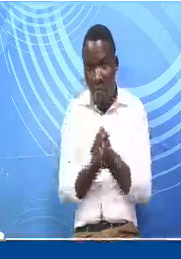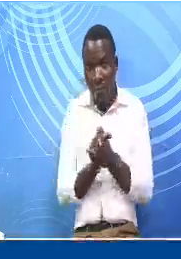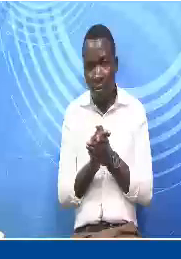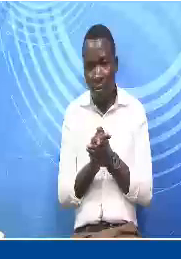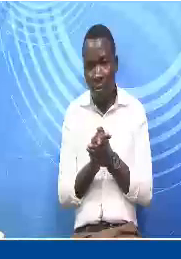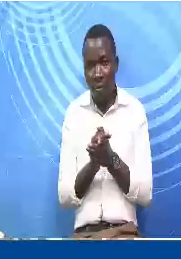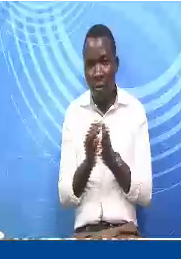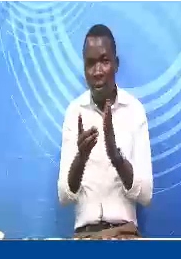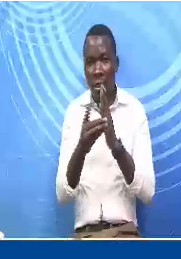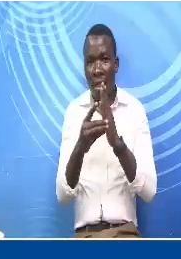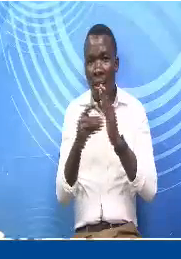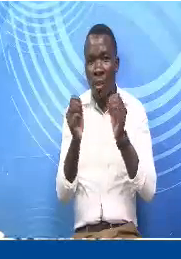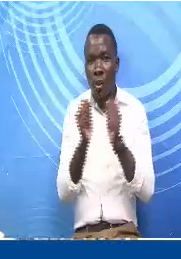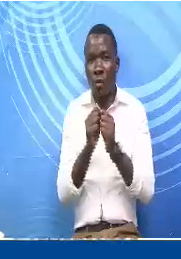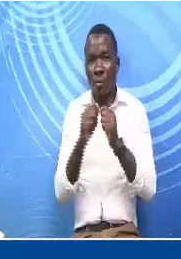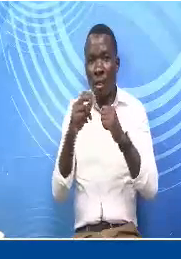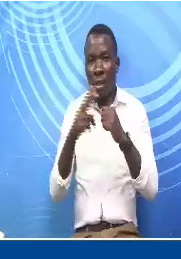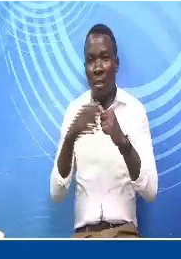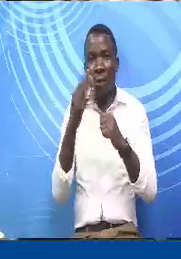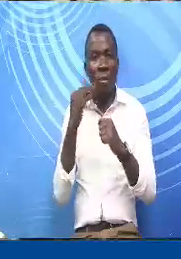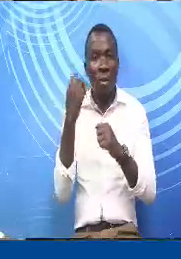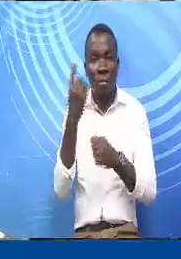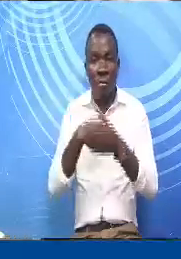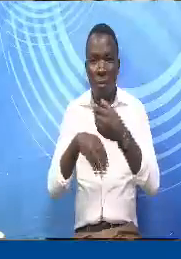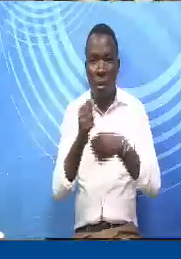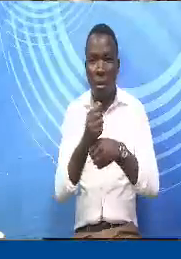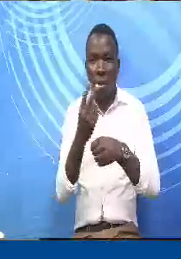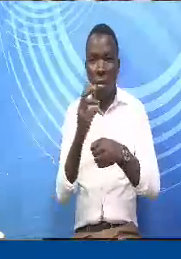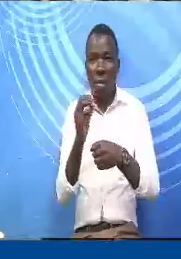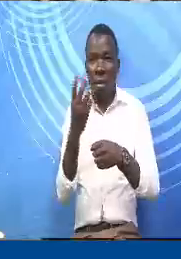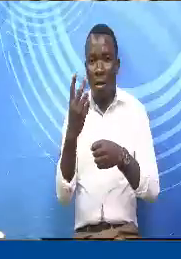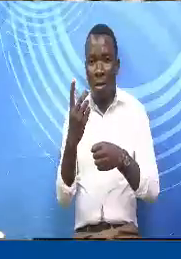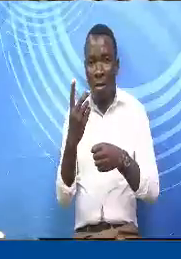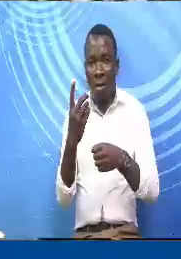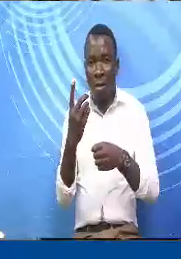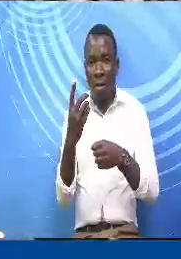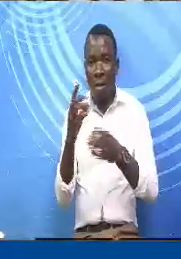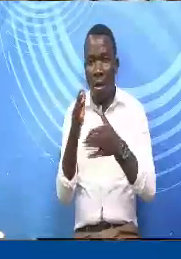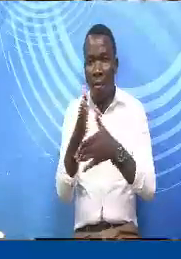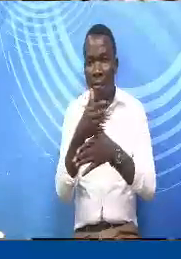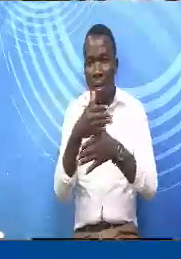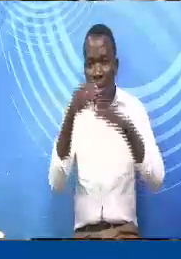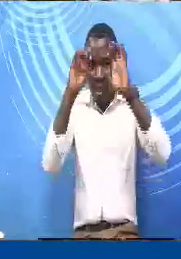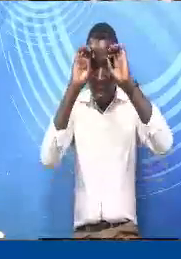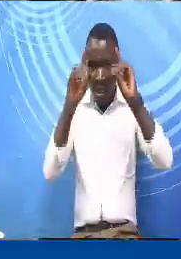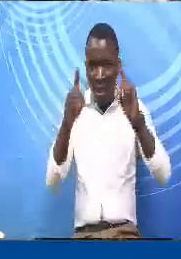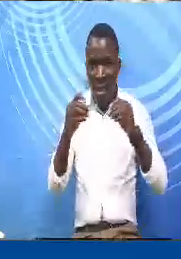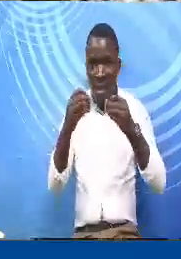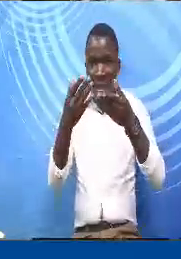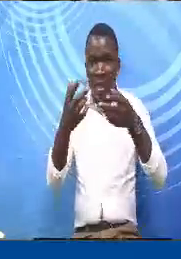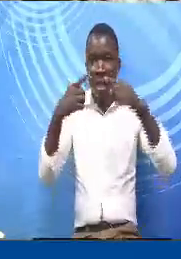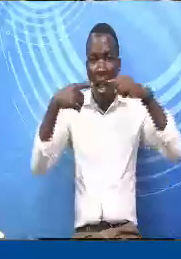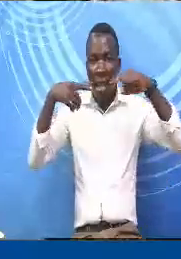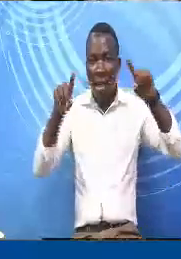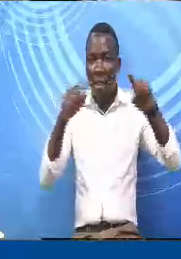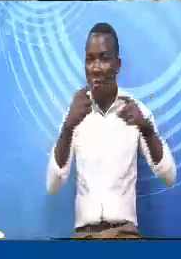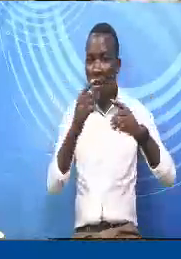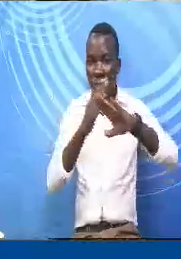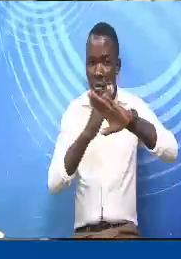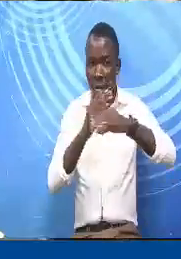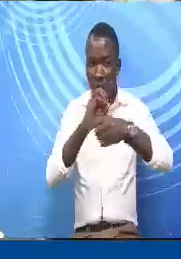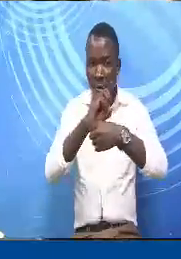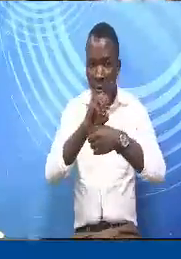Tariki 17 Mutarama 2021 Minisiteri y'Uburezi yasohoye itangazo rivuga ko mu rwego rwo gukomeza gukumira icyorezo cya